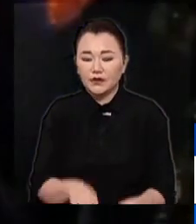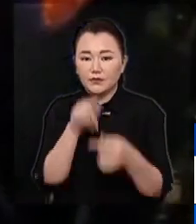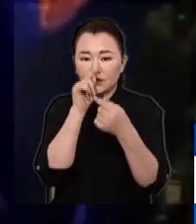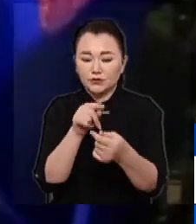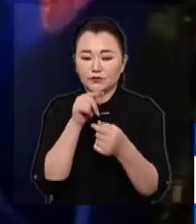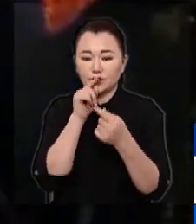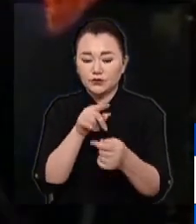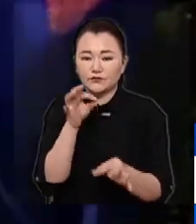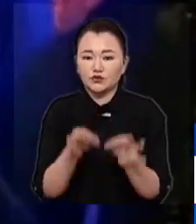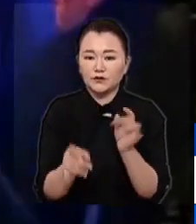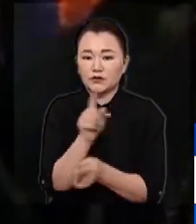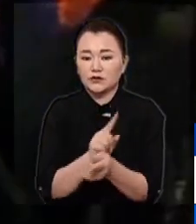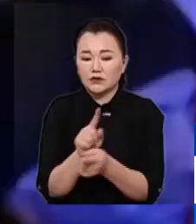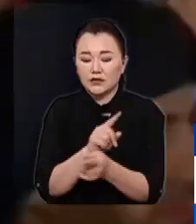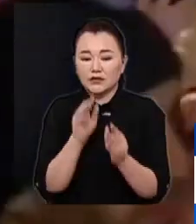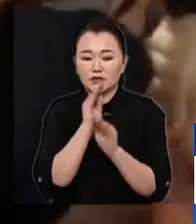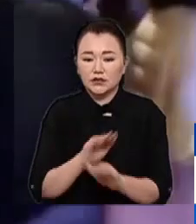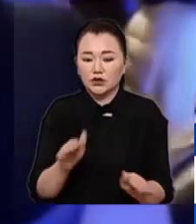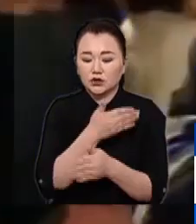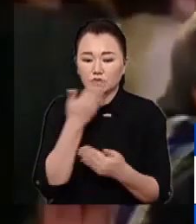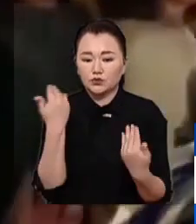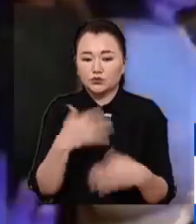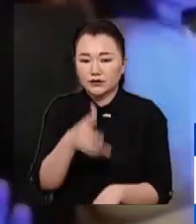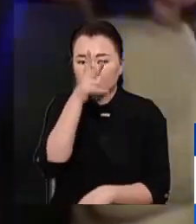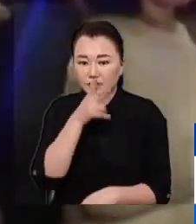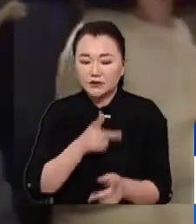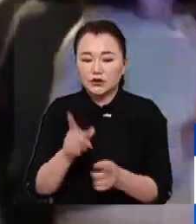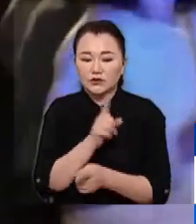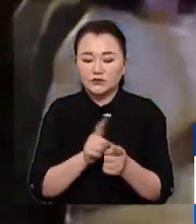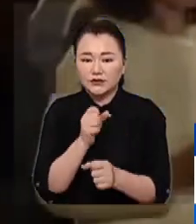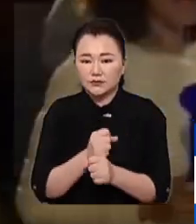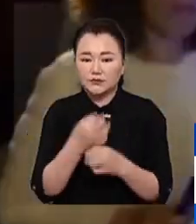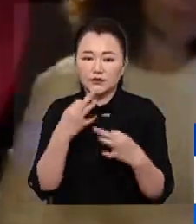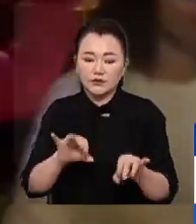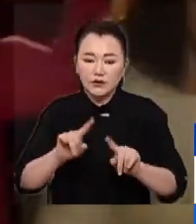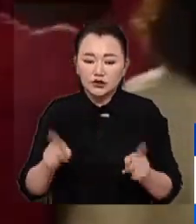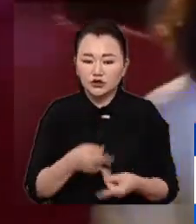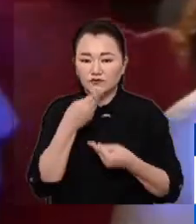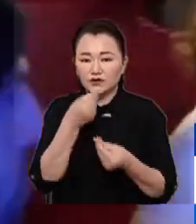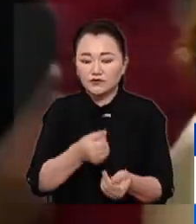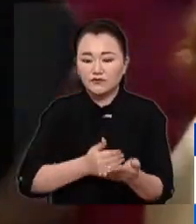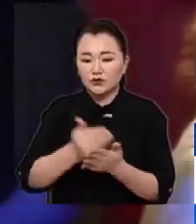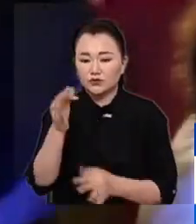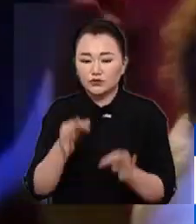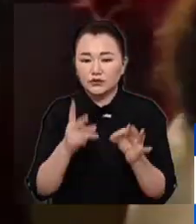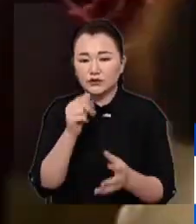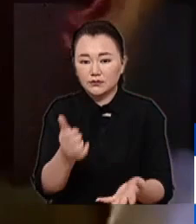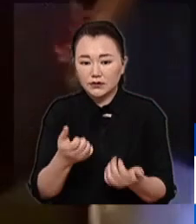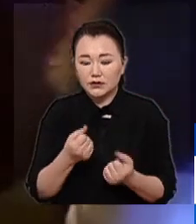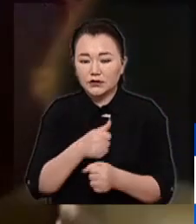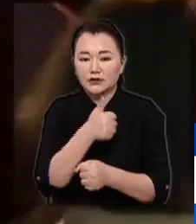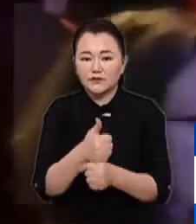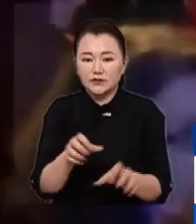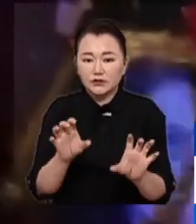Протесты против судебной реформы не стихают уже третий месяц. Реформа позволит ограничивать влияние Верховного суда на принятие